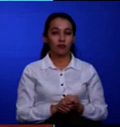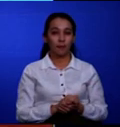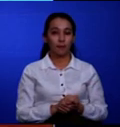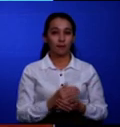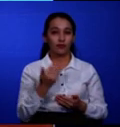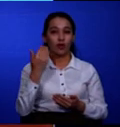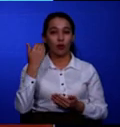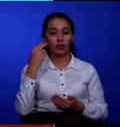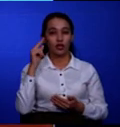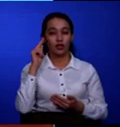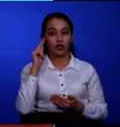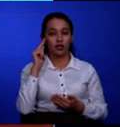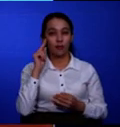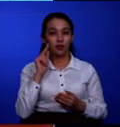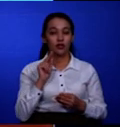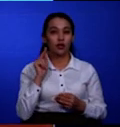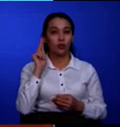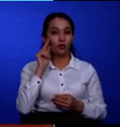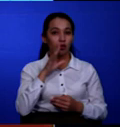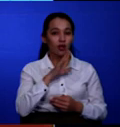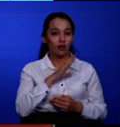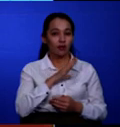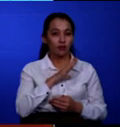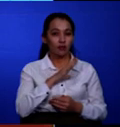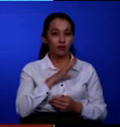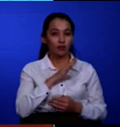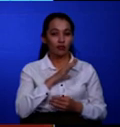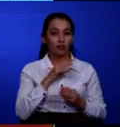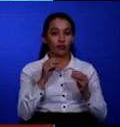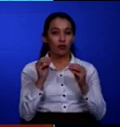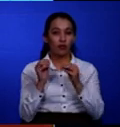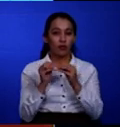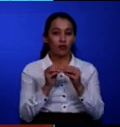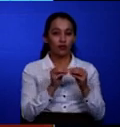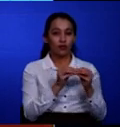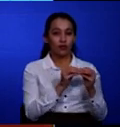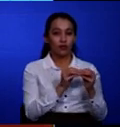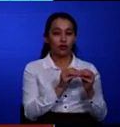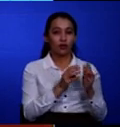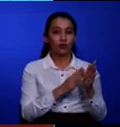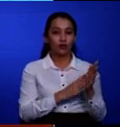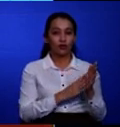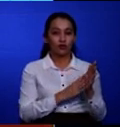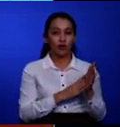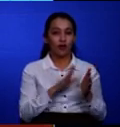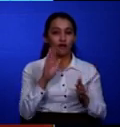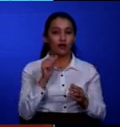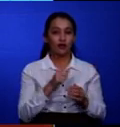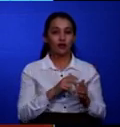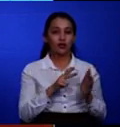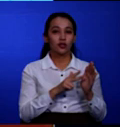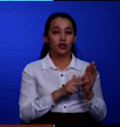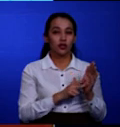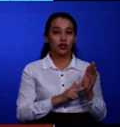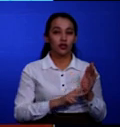biz oldingi darslarimizda yechib o'rgangan usulimiz. Demak, bu yerda o'nliklar, ya'ni 9 ta o'nlik 80 va